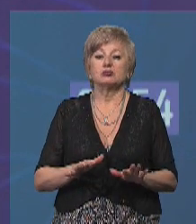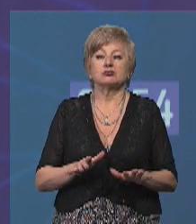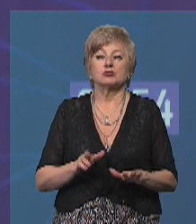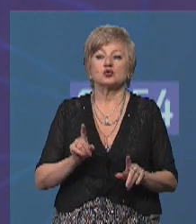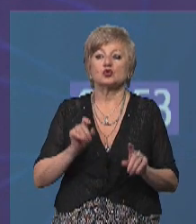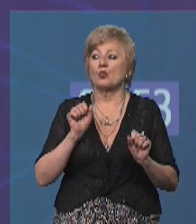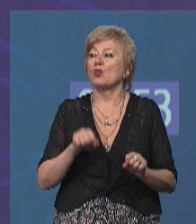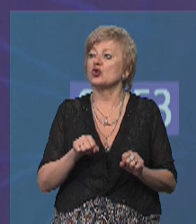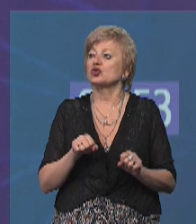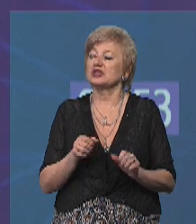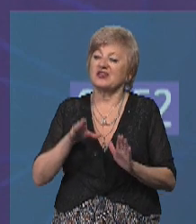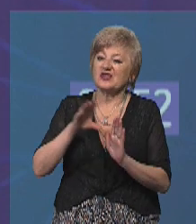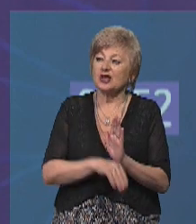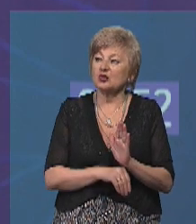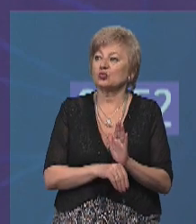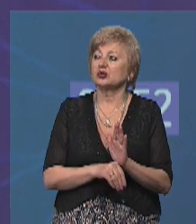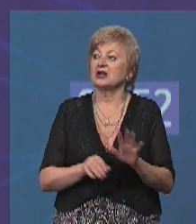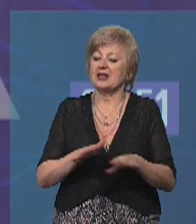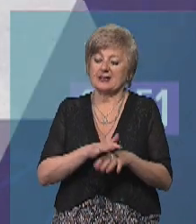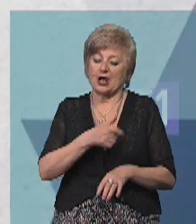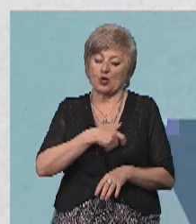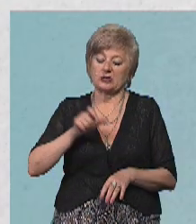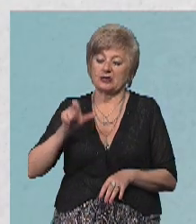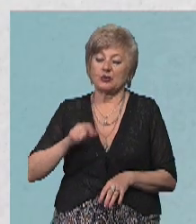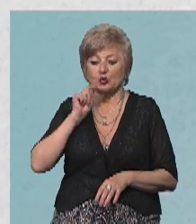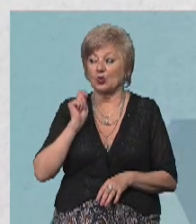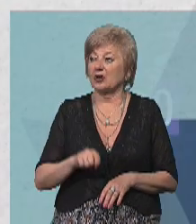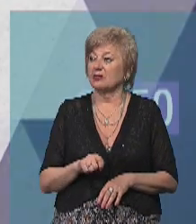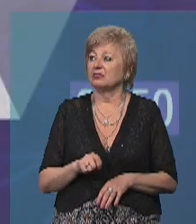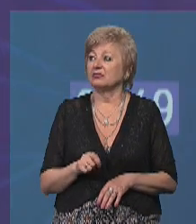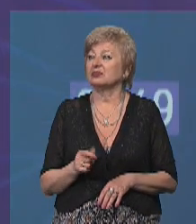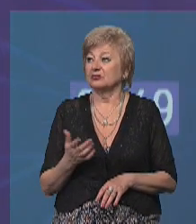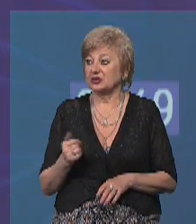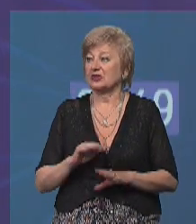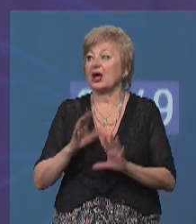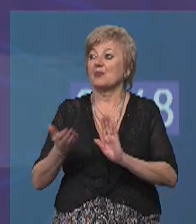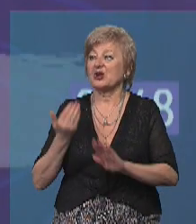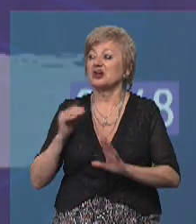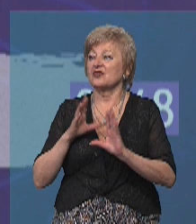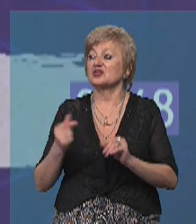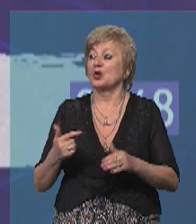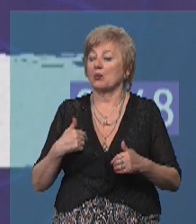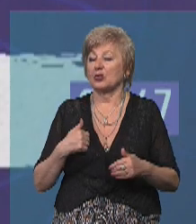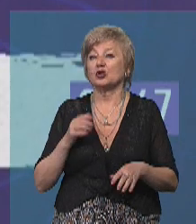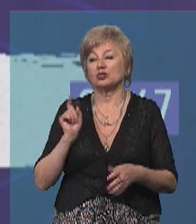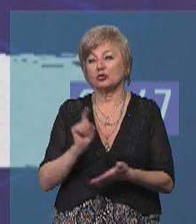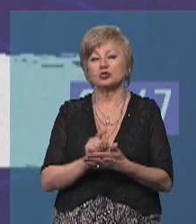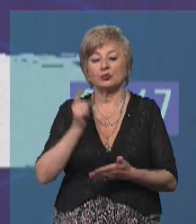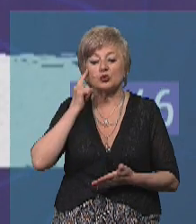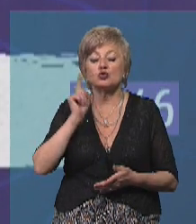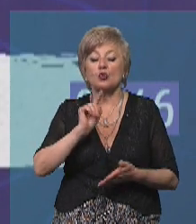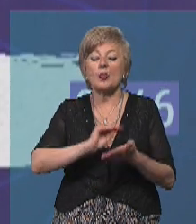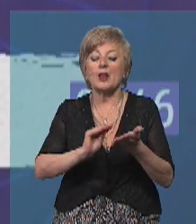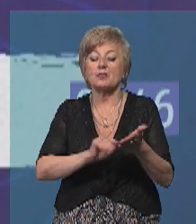може втілити народний депутат України? Ну, перш за все, ми повинні відштовхуватися від того, що записано в